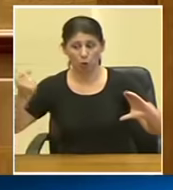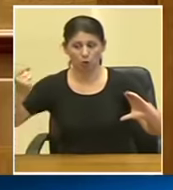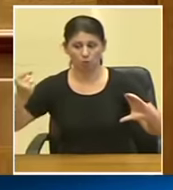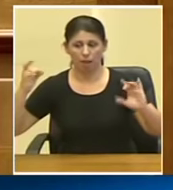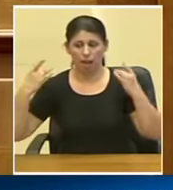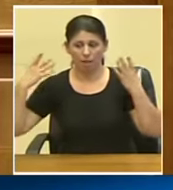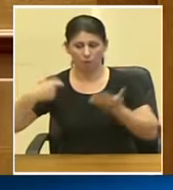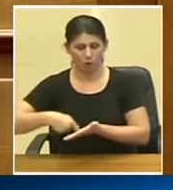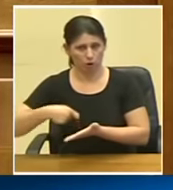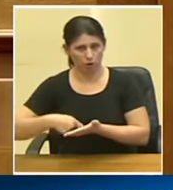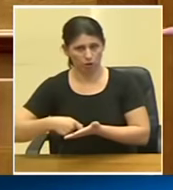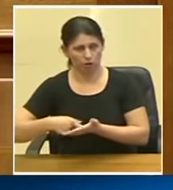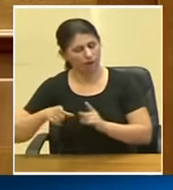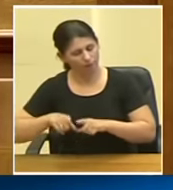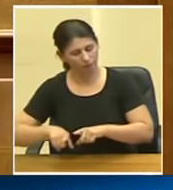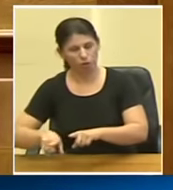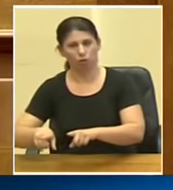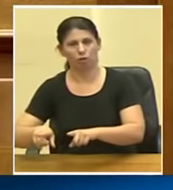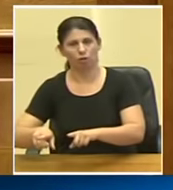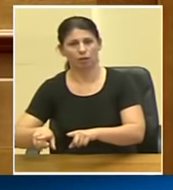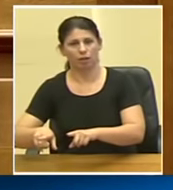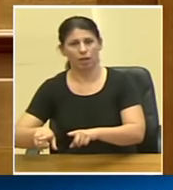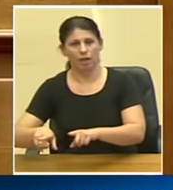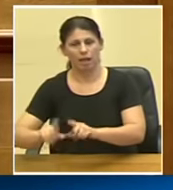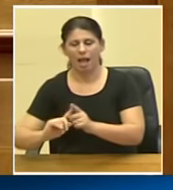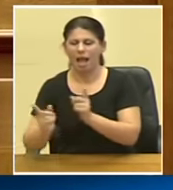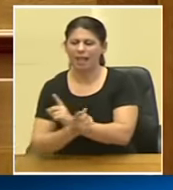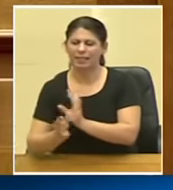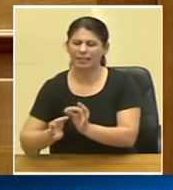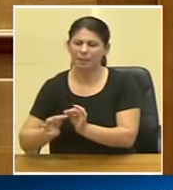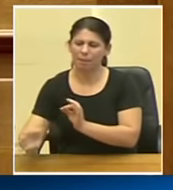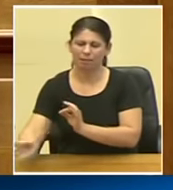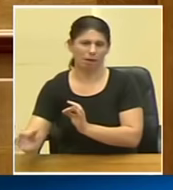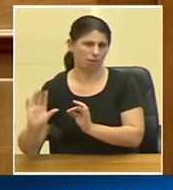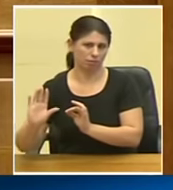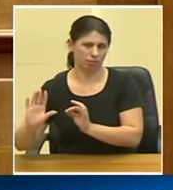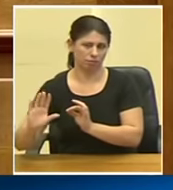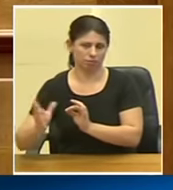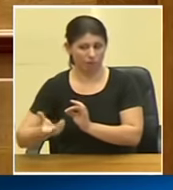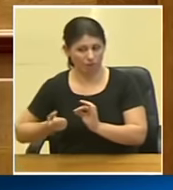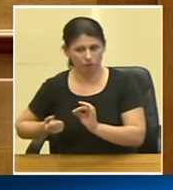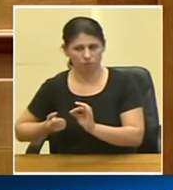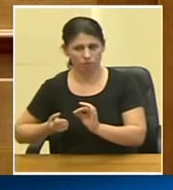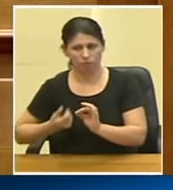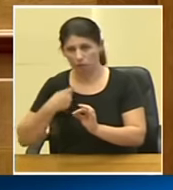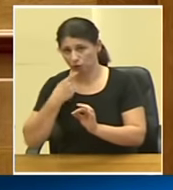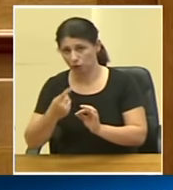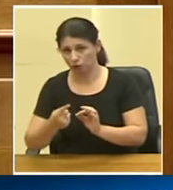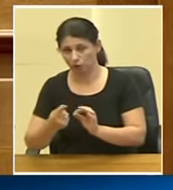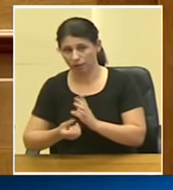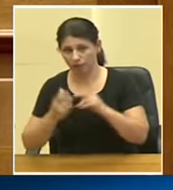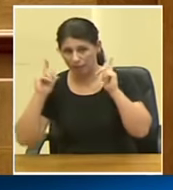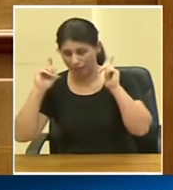αφορολόγητο, αλλά συγχρόνως βγάζουμε και τα αντίμετρα. Το λέει η Νέα Δημοκρατία πρέπει να σας πω ότι με στεναχώρησε ότι το είπε και ο